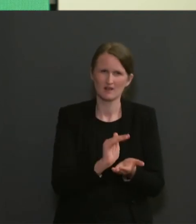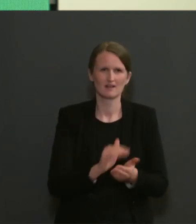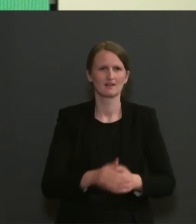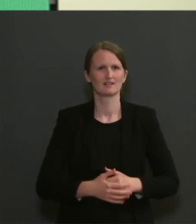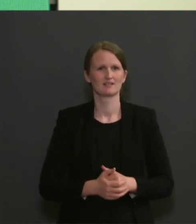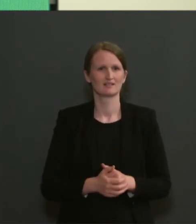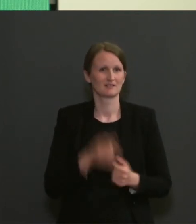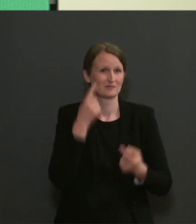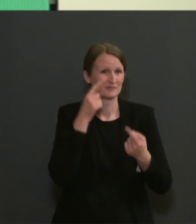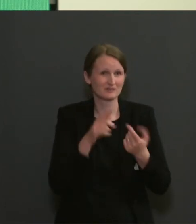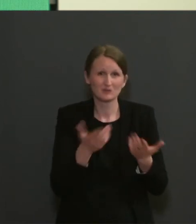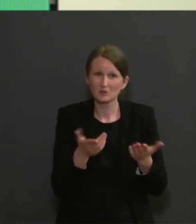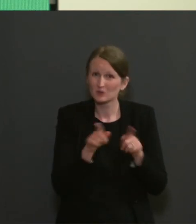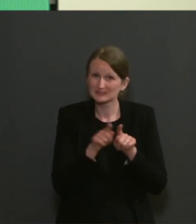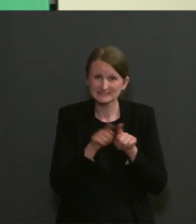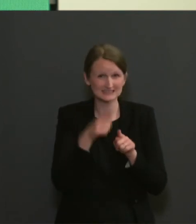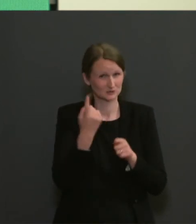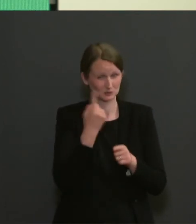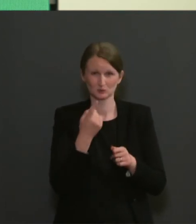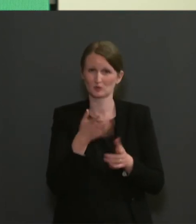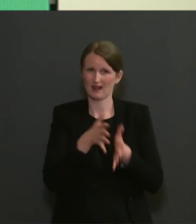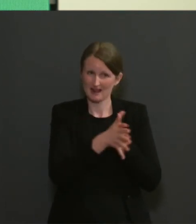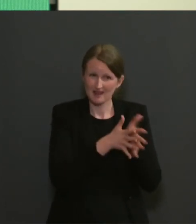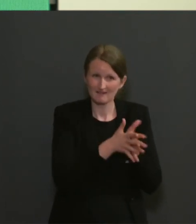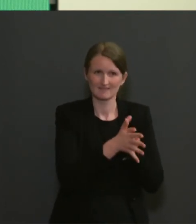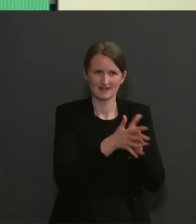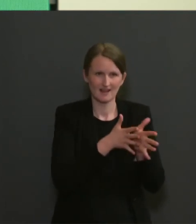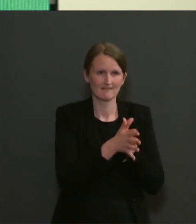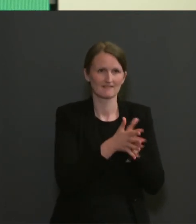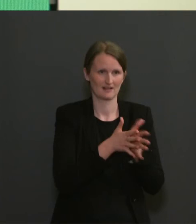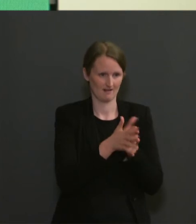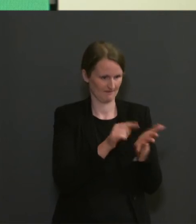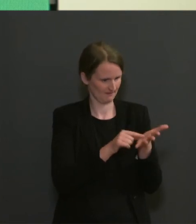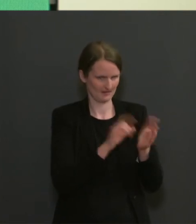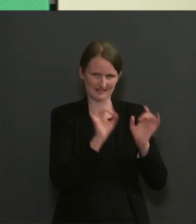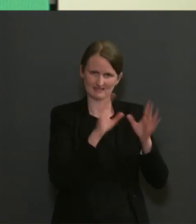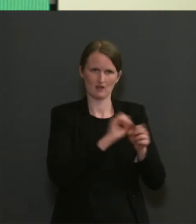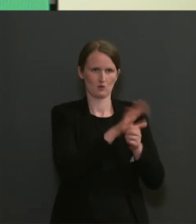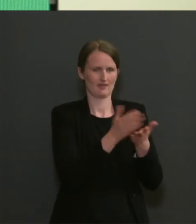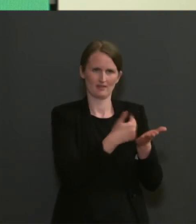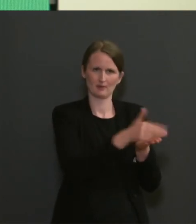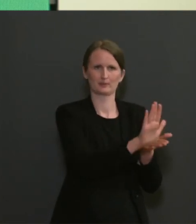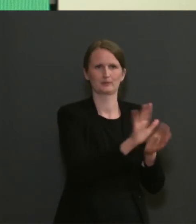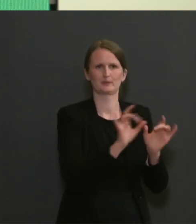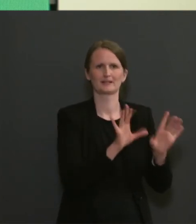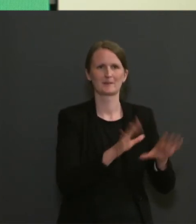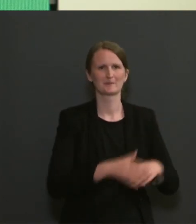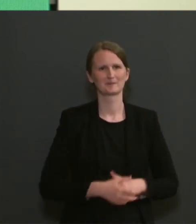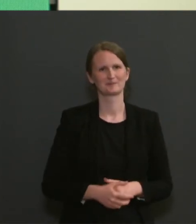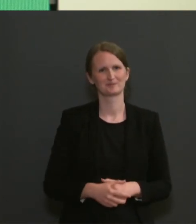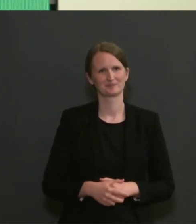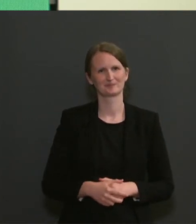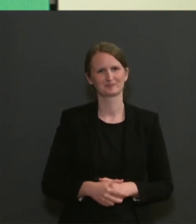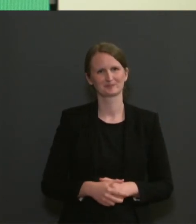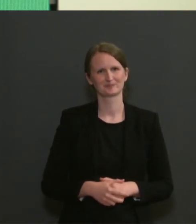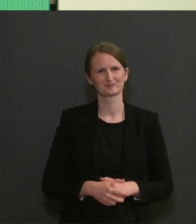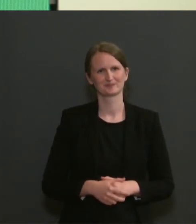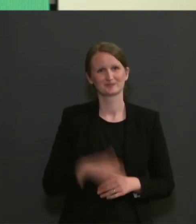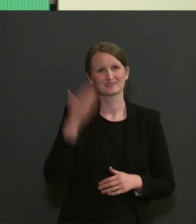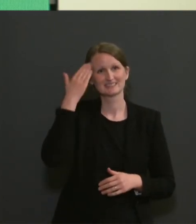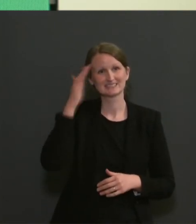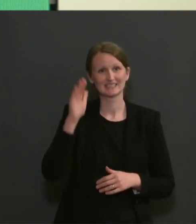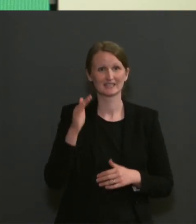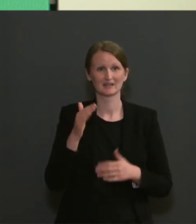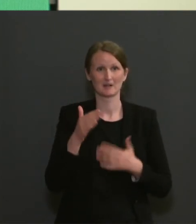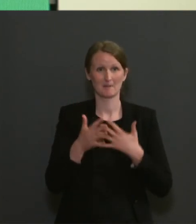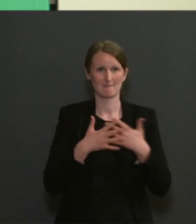vous lavant les mains fréquemment. On l'a dit de multiples fois, les mains ne sont probablement pas le vecteur majeur, surtout actuellement, avec les mesures que l'on